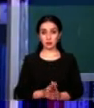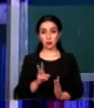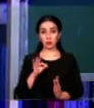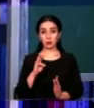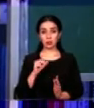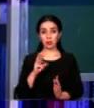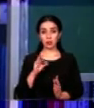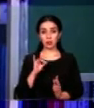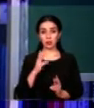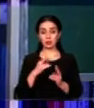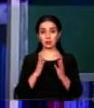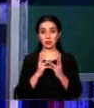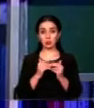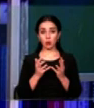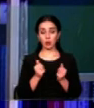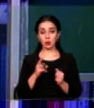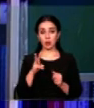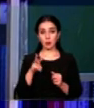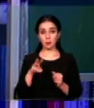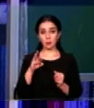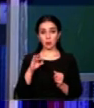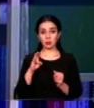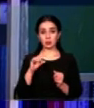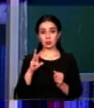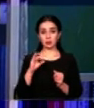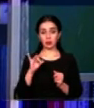Monomerning massasini hisoblab olamiz. M monomer